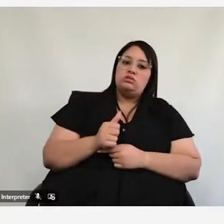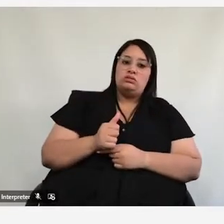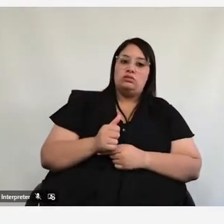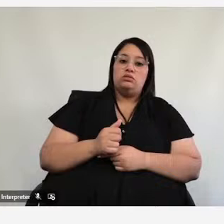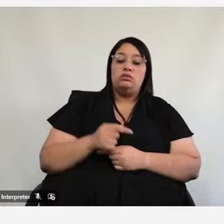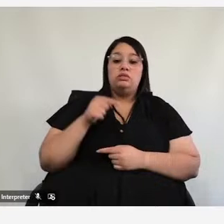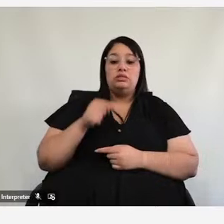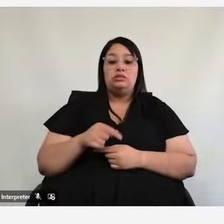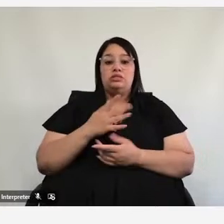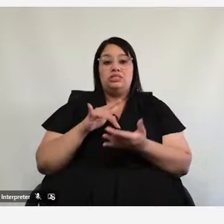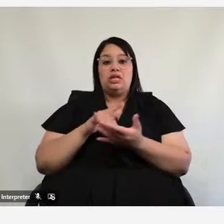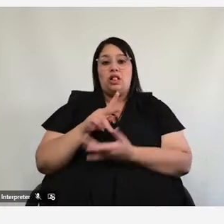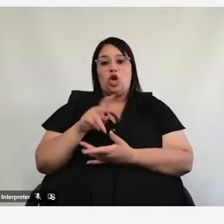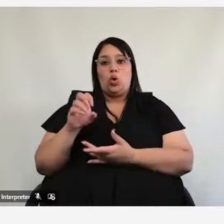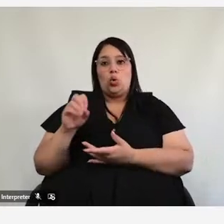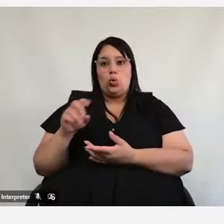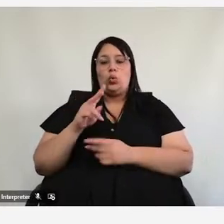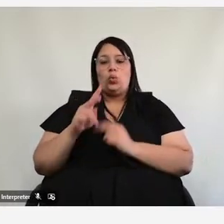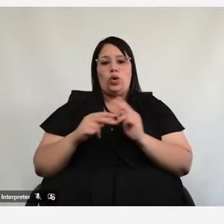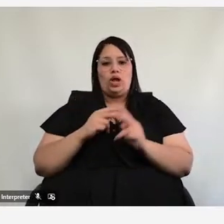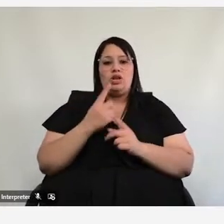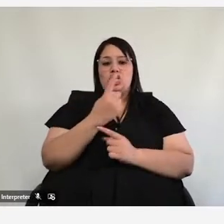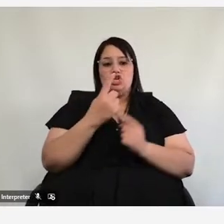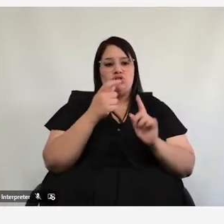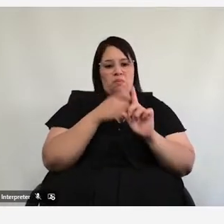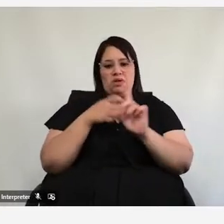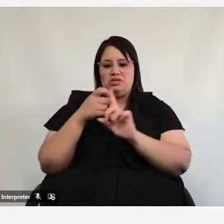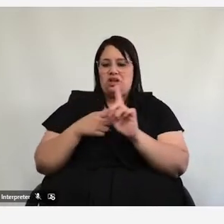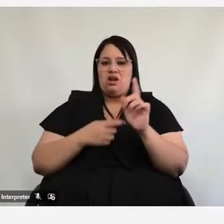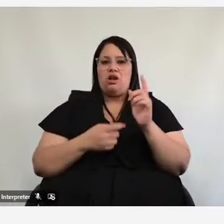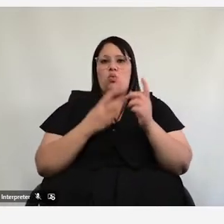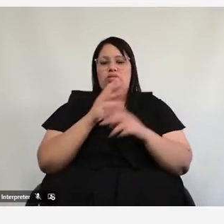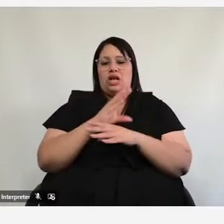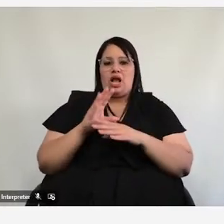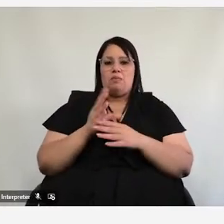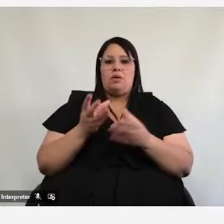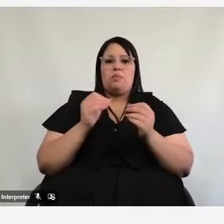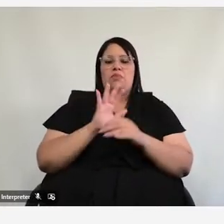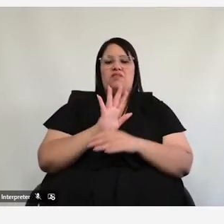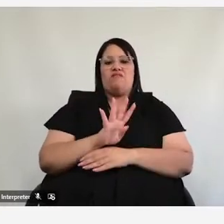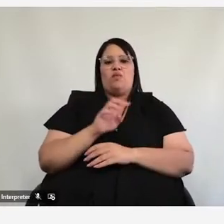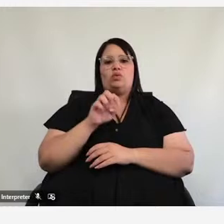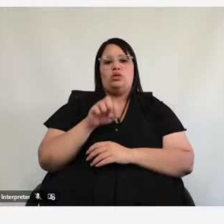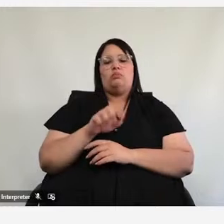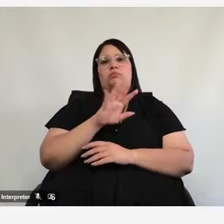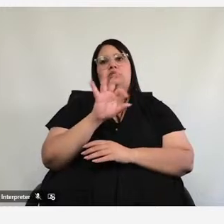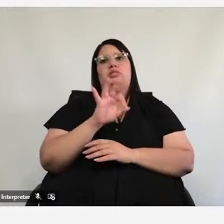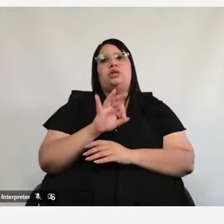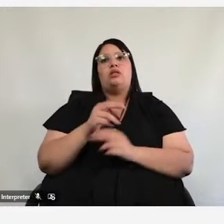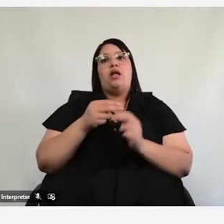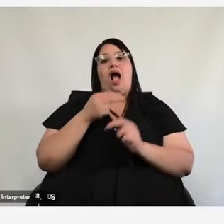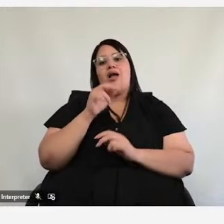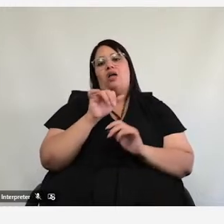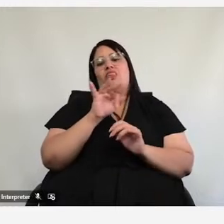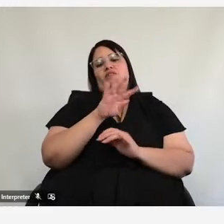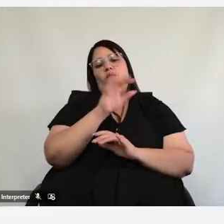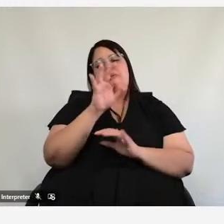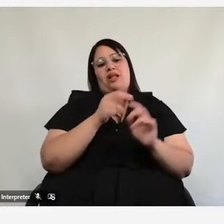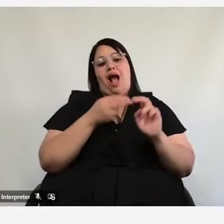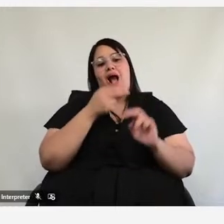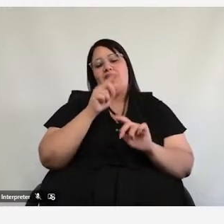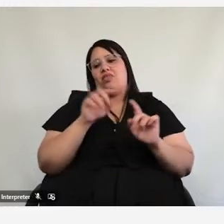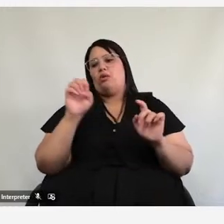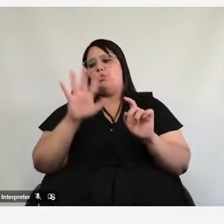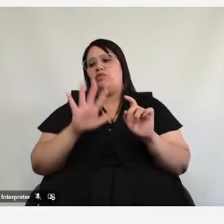die Sentraal Karoo distrik waar die per capita besteding van hierdie Wes-Kaap regering 34% hoër is as die provinsiale